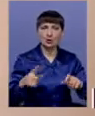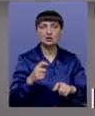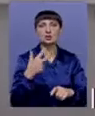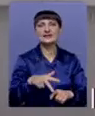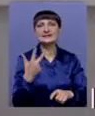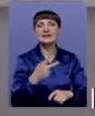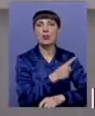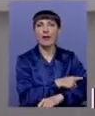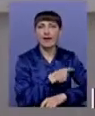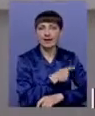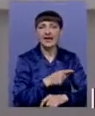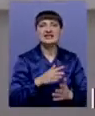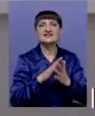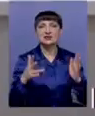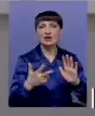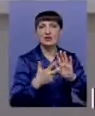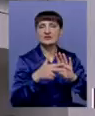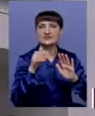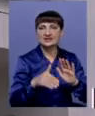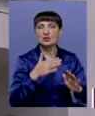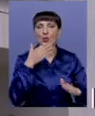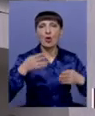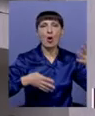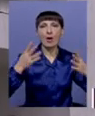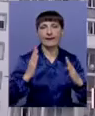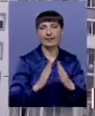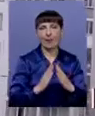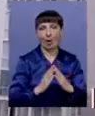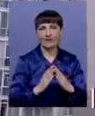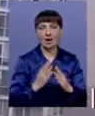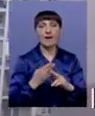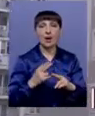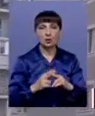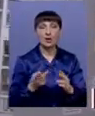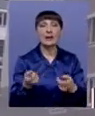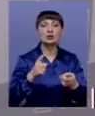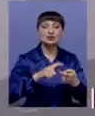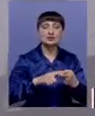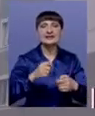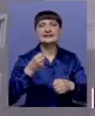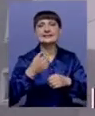133 здравоохранения и свыше 8000 многоквартирных жилых домов, которые подключены к